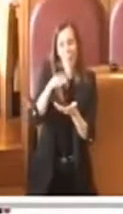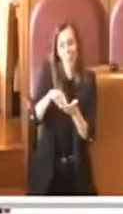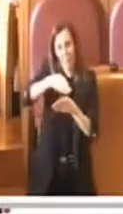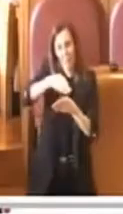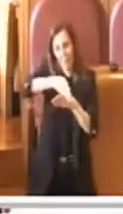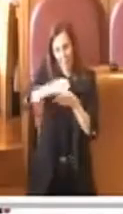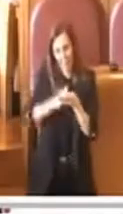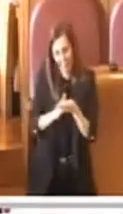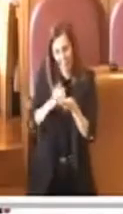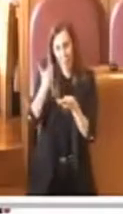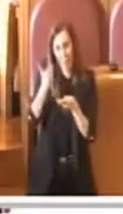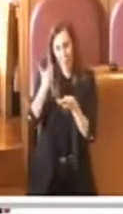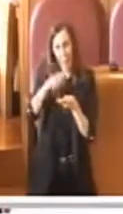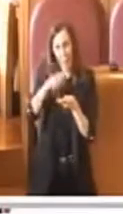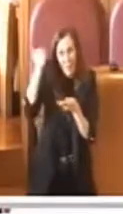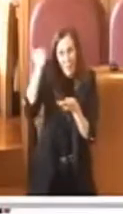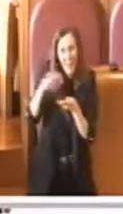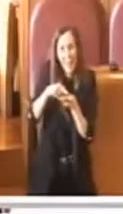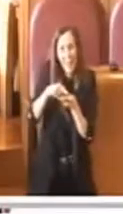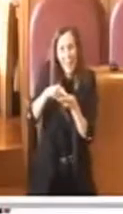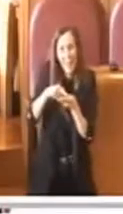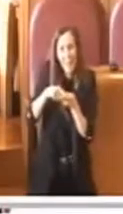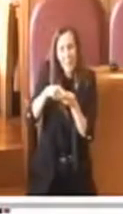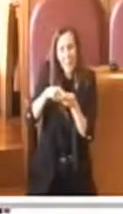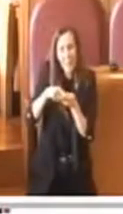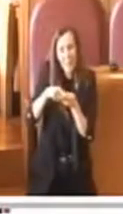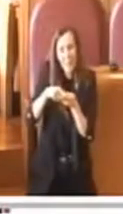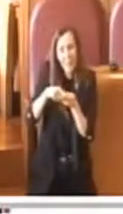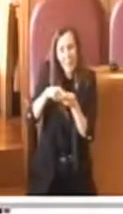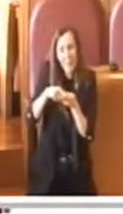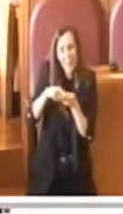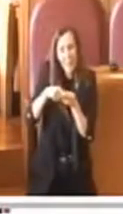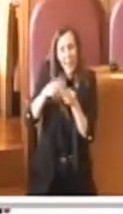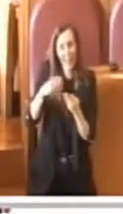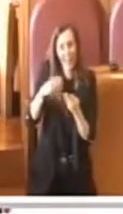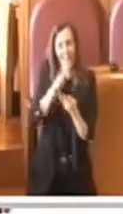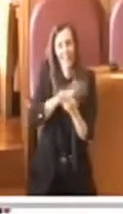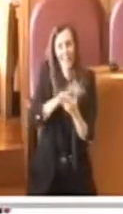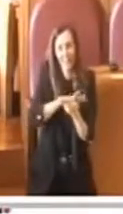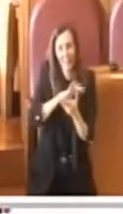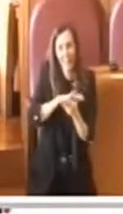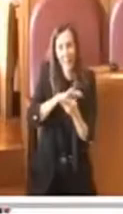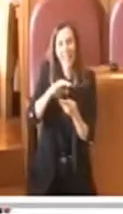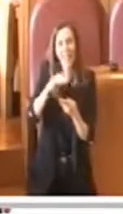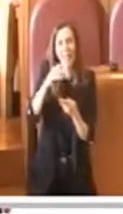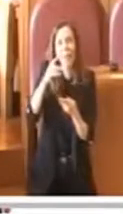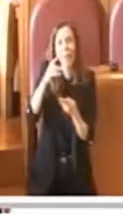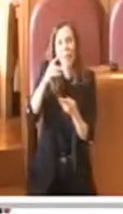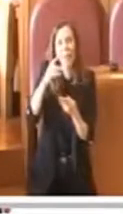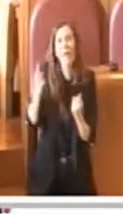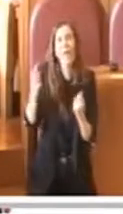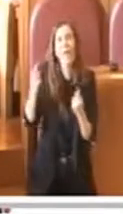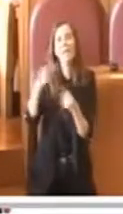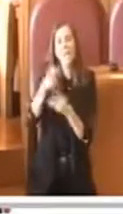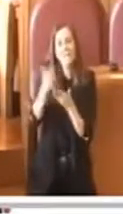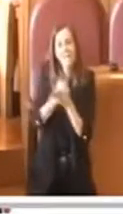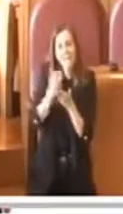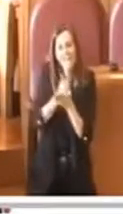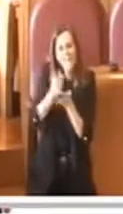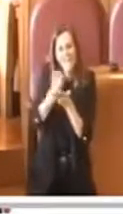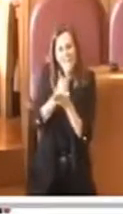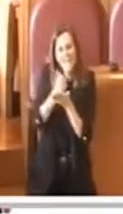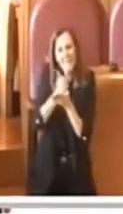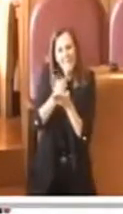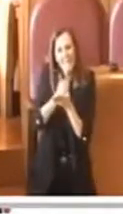stati destinati per il lavoro, diciamo per il salario dei dipendenti dell'Assemblea Capitolina e che invece sono stati risparmiati proprio